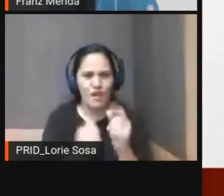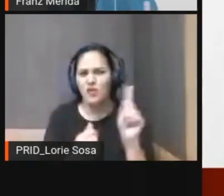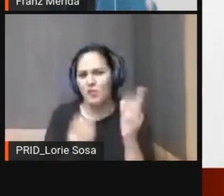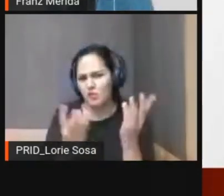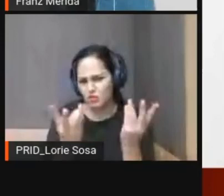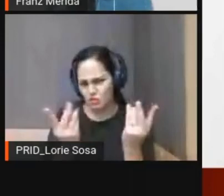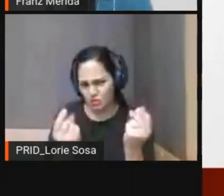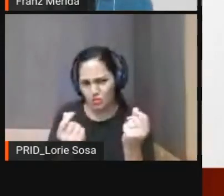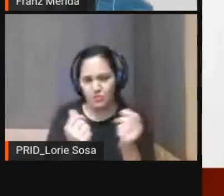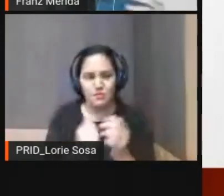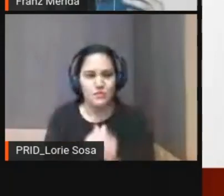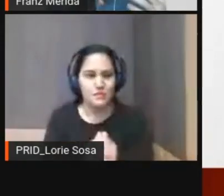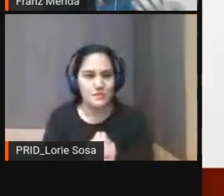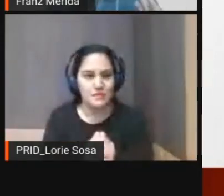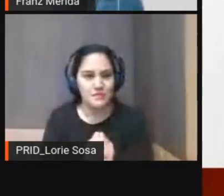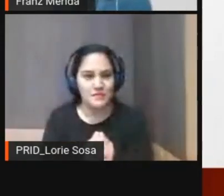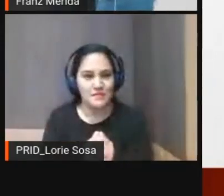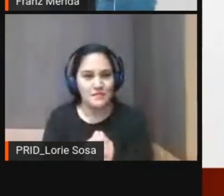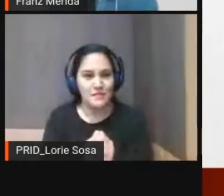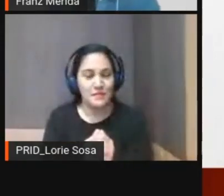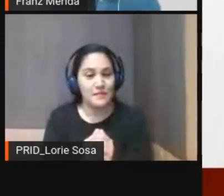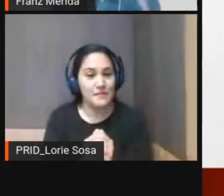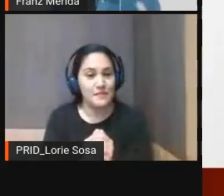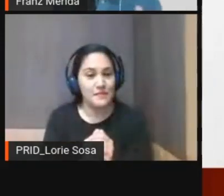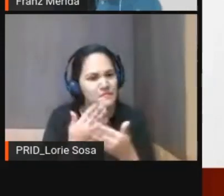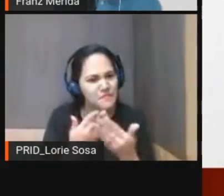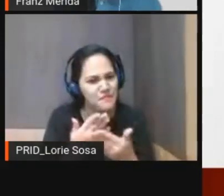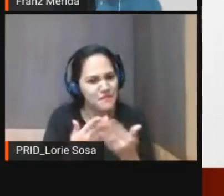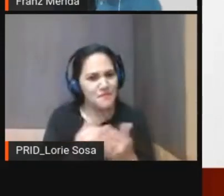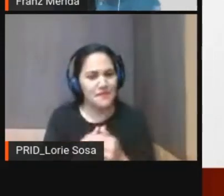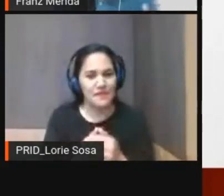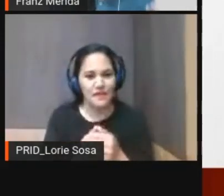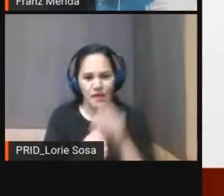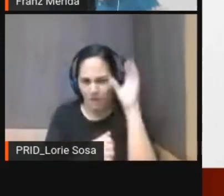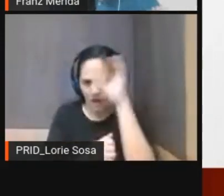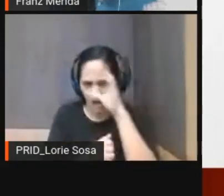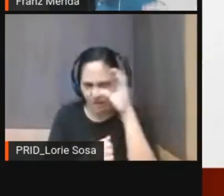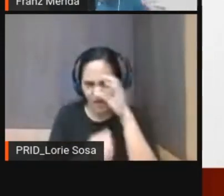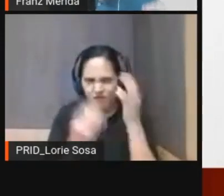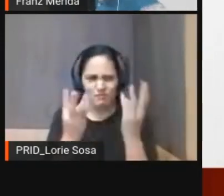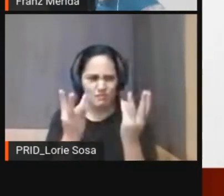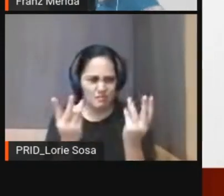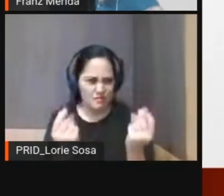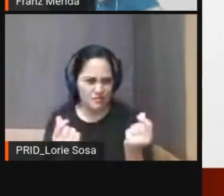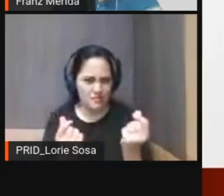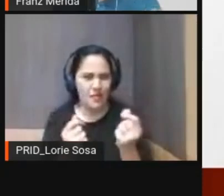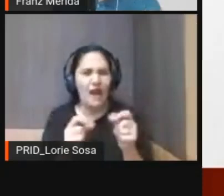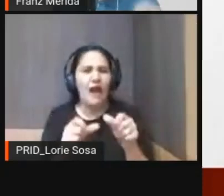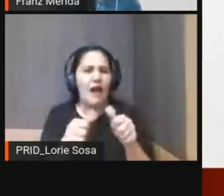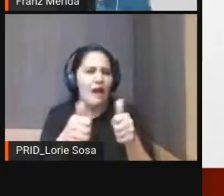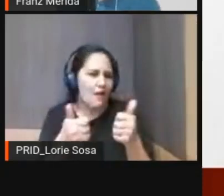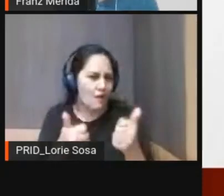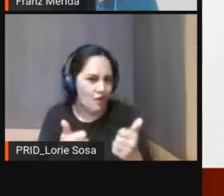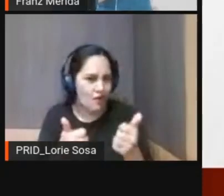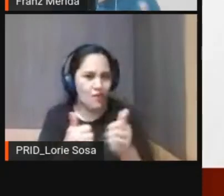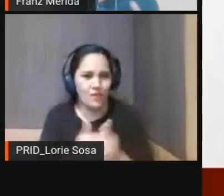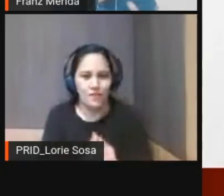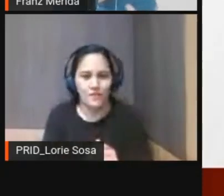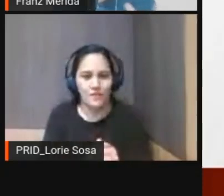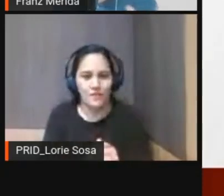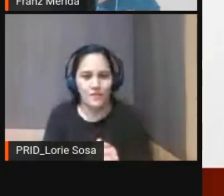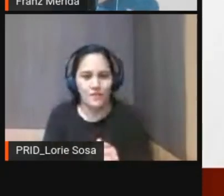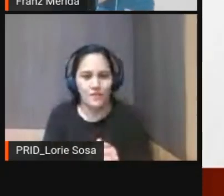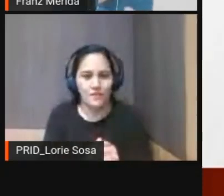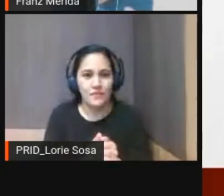Solution, simply, maghanap na tayo ng solution kung papaano natin mas mapapabuti pa